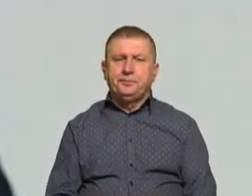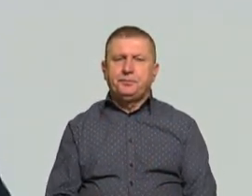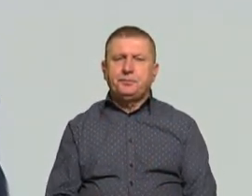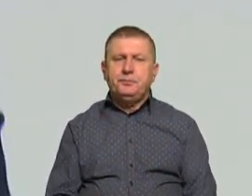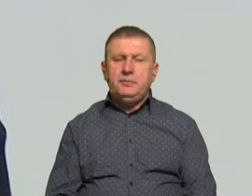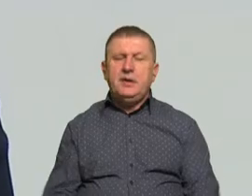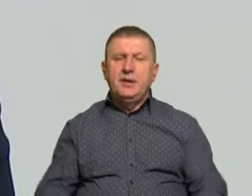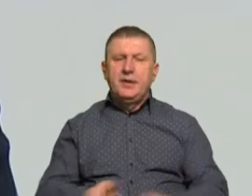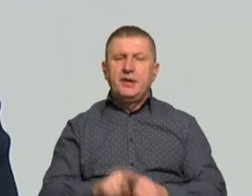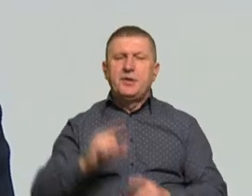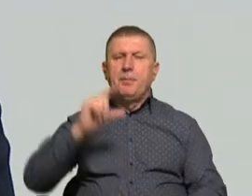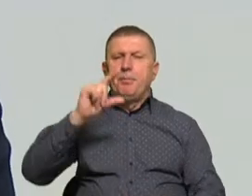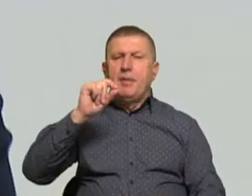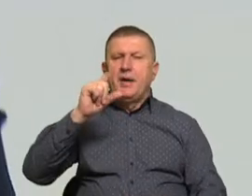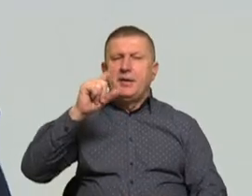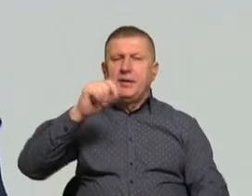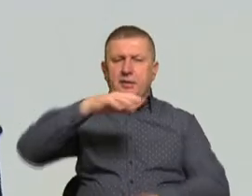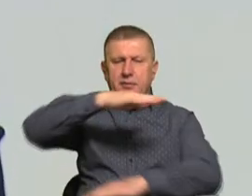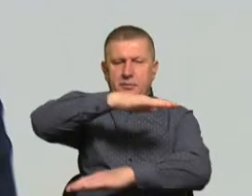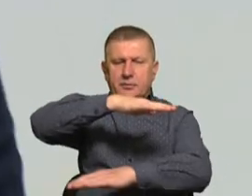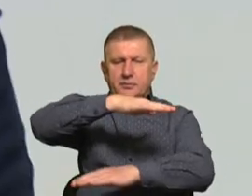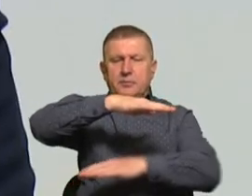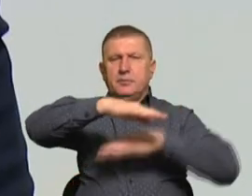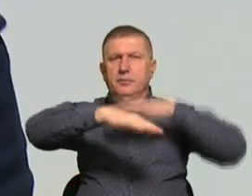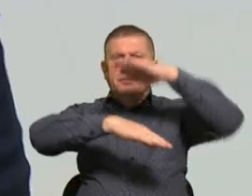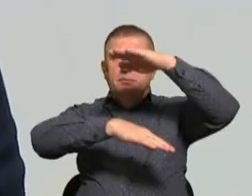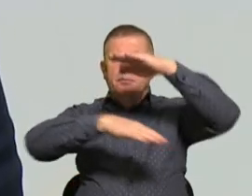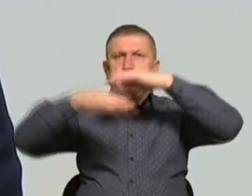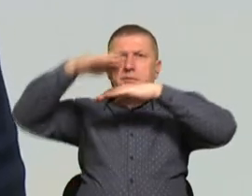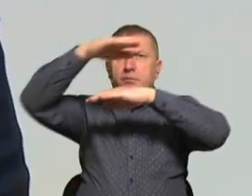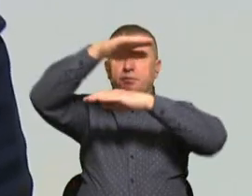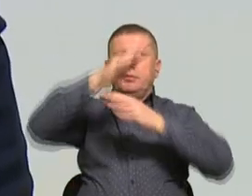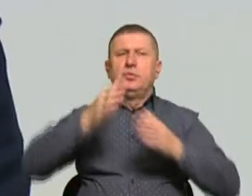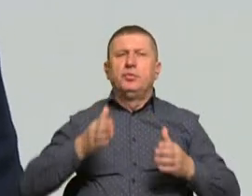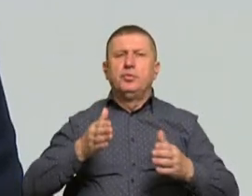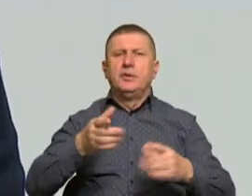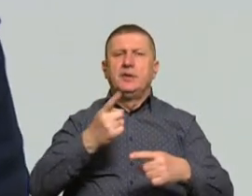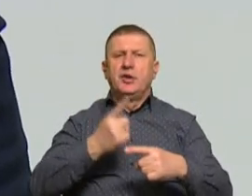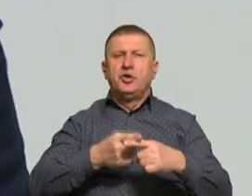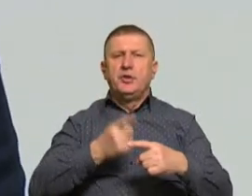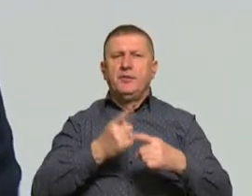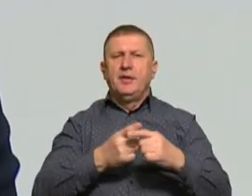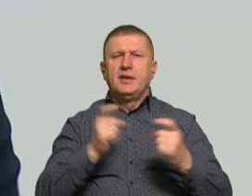Były obiecywane od lat. Miały być parkingi przy ulicy Żywieckiej, tak, koło